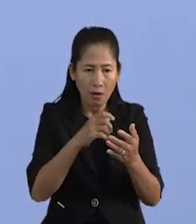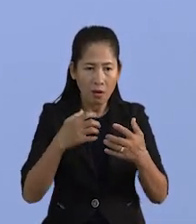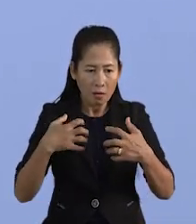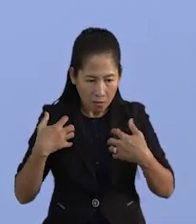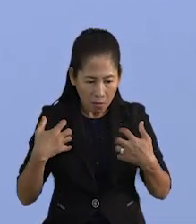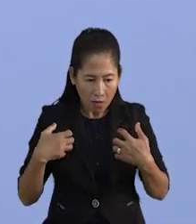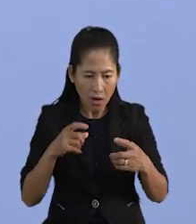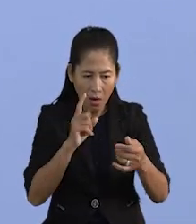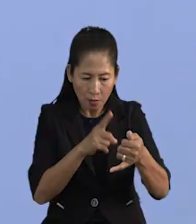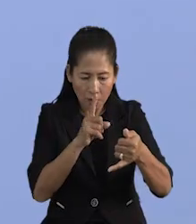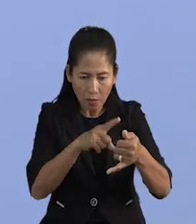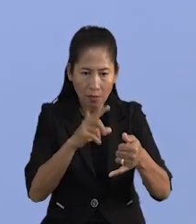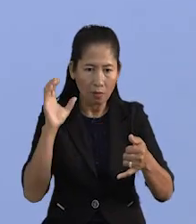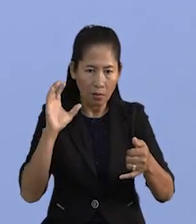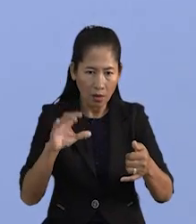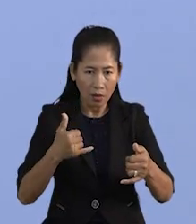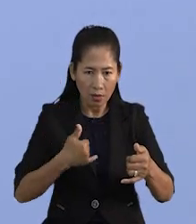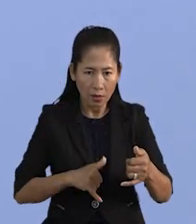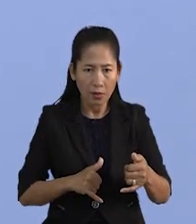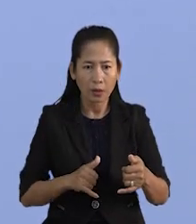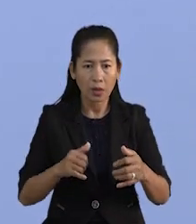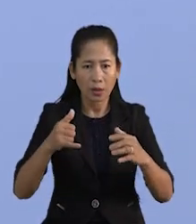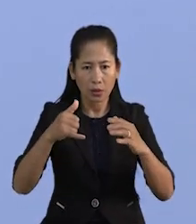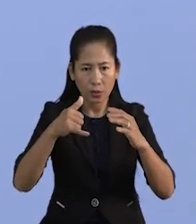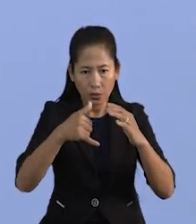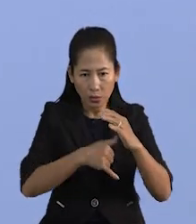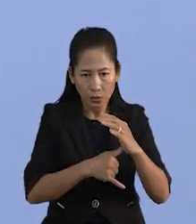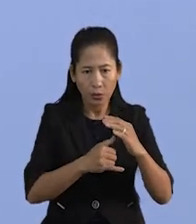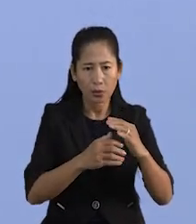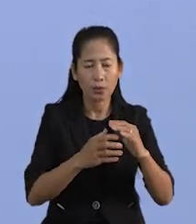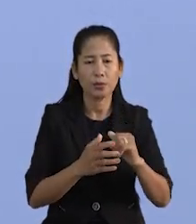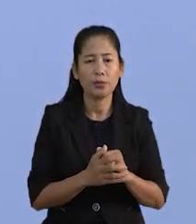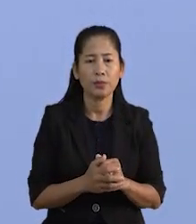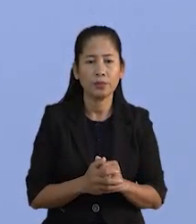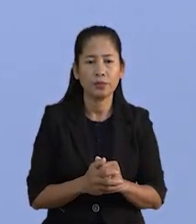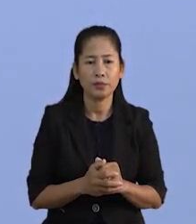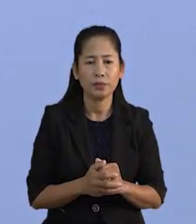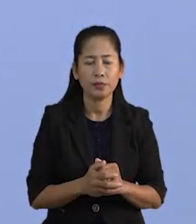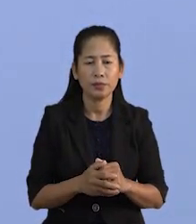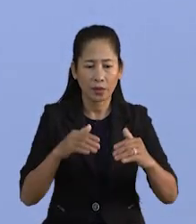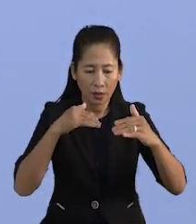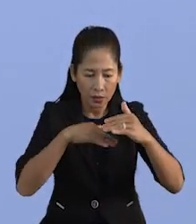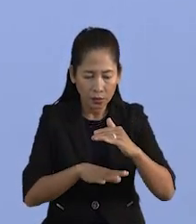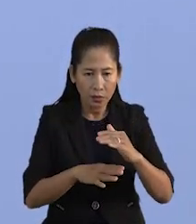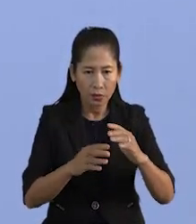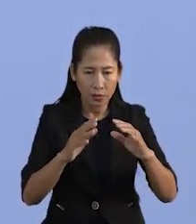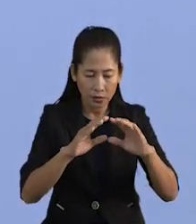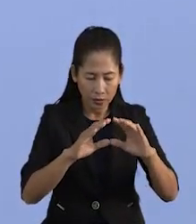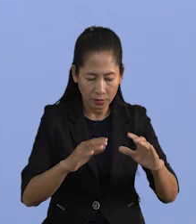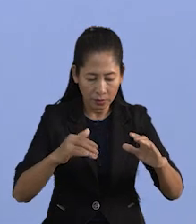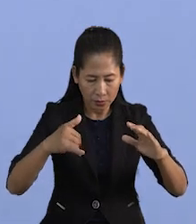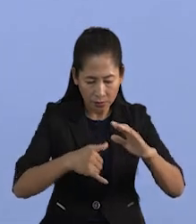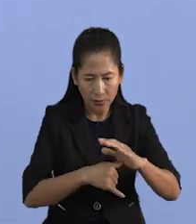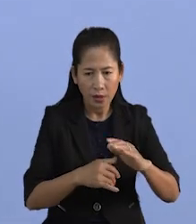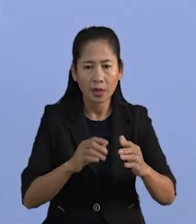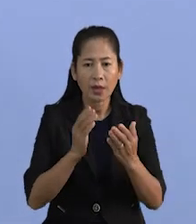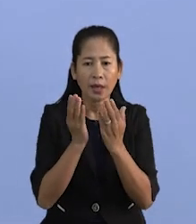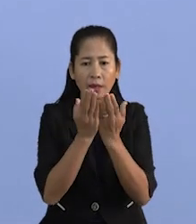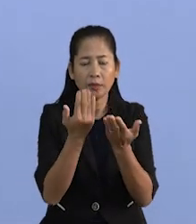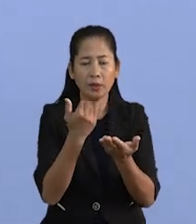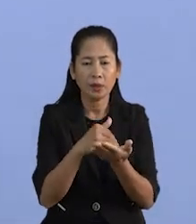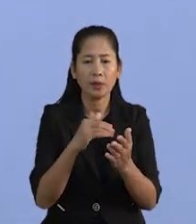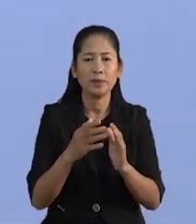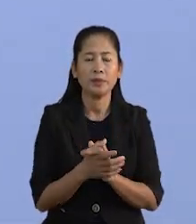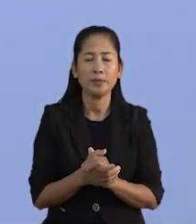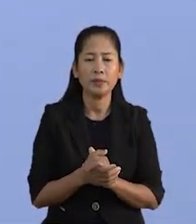ន្ទោសហើយបង្ខំកូនឲ្យចូលក្នុងសំបុកវិញបាទកូនអានម្ដងទៀតណាកូនអាចអានម្ដងទៀ